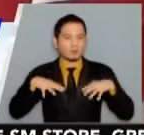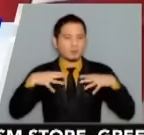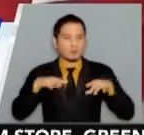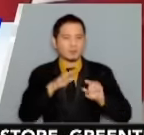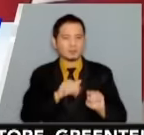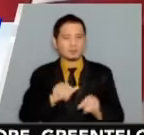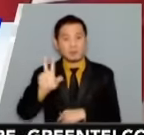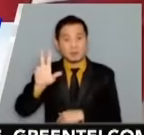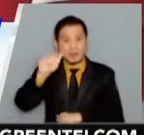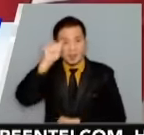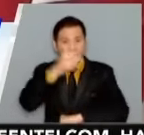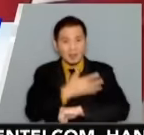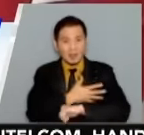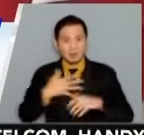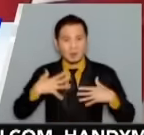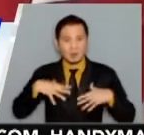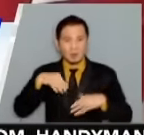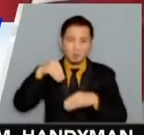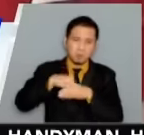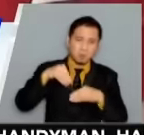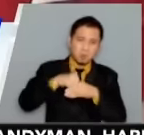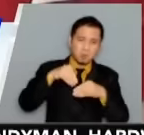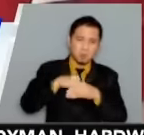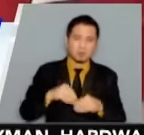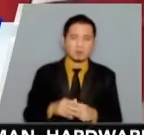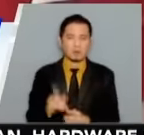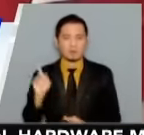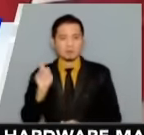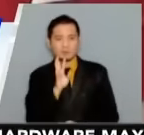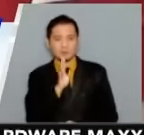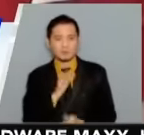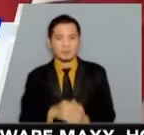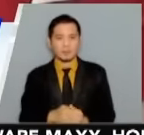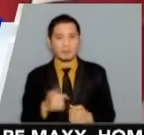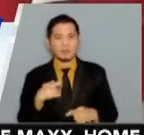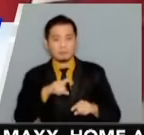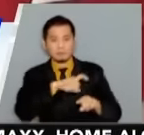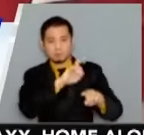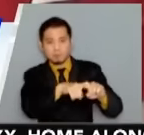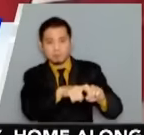sa nangungupahan lang po kami sa China ay sa tiyuhi ng asawa ko po.